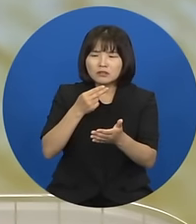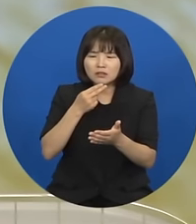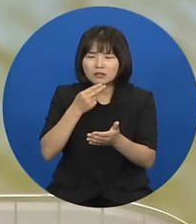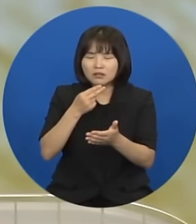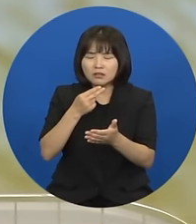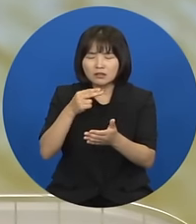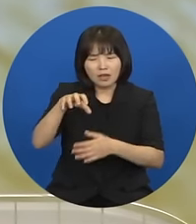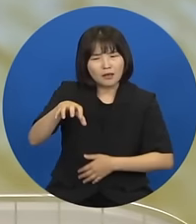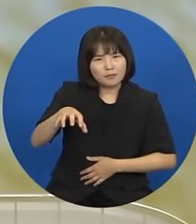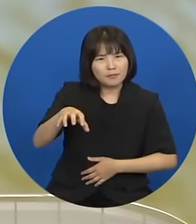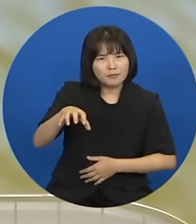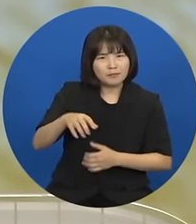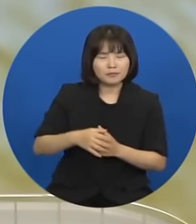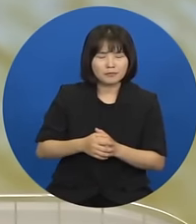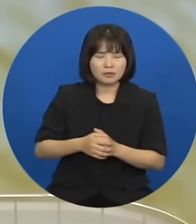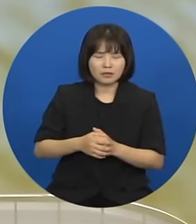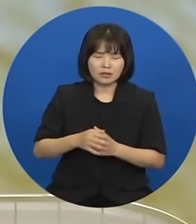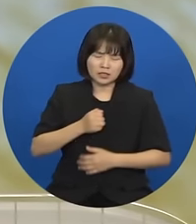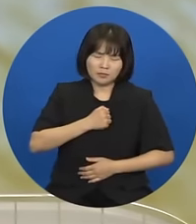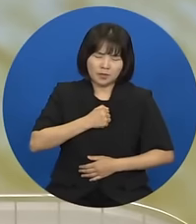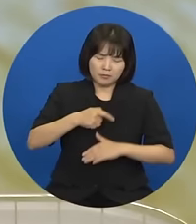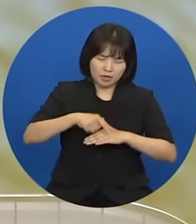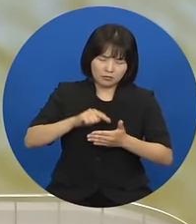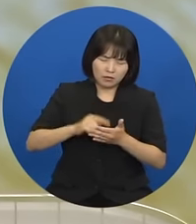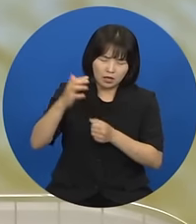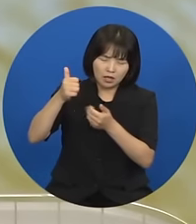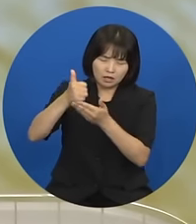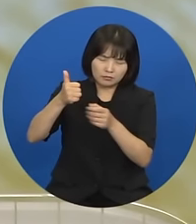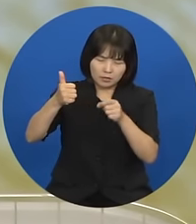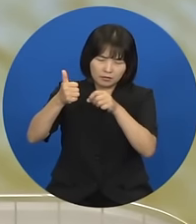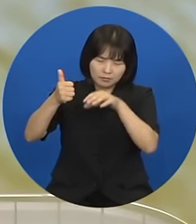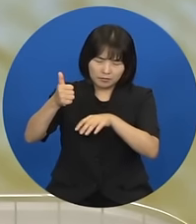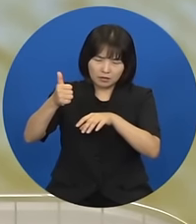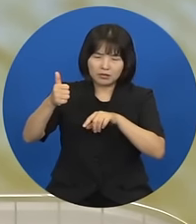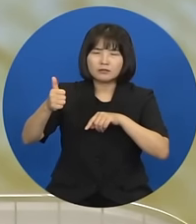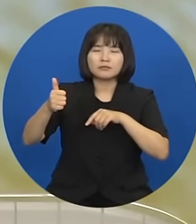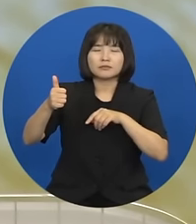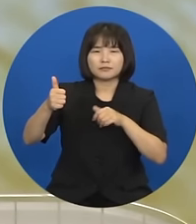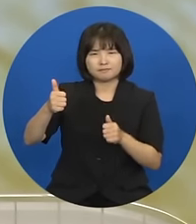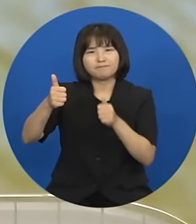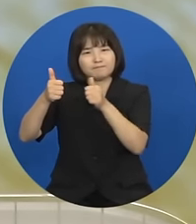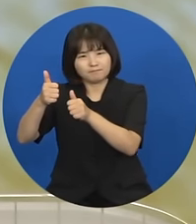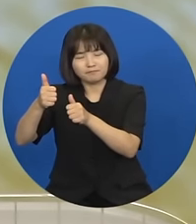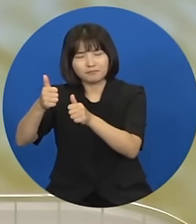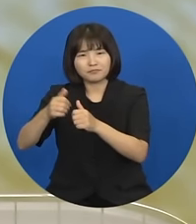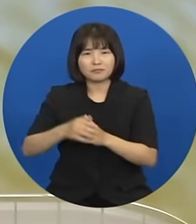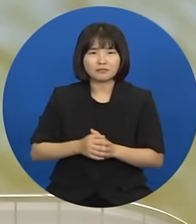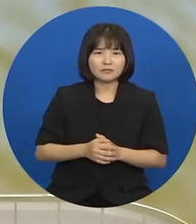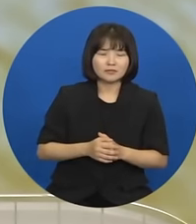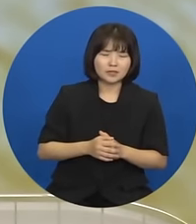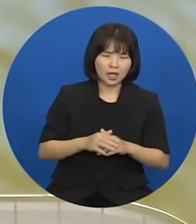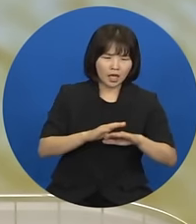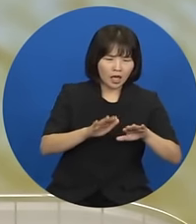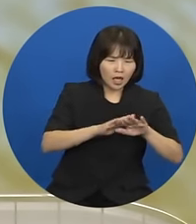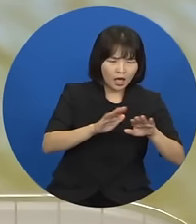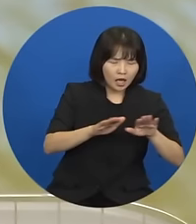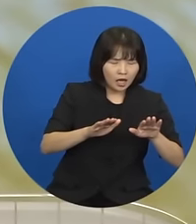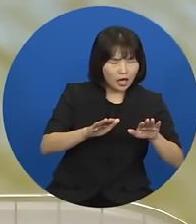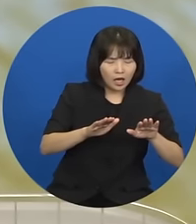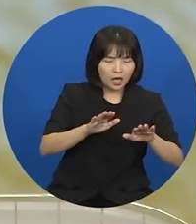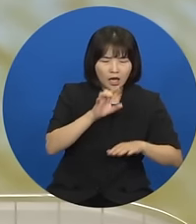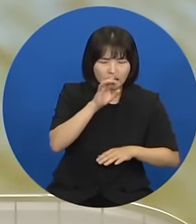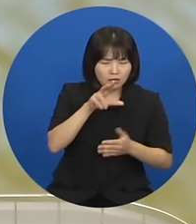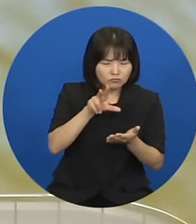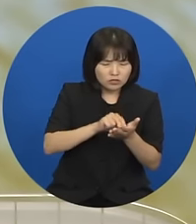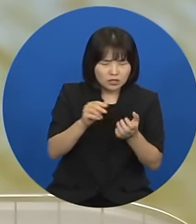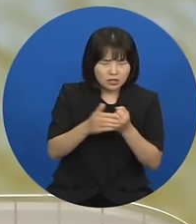답답한 심정을 가지고 하나님께 나아가는 거예요. 해석되지 않는 문제로 인한 신음이 그에게